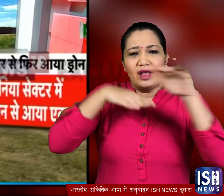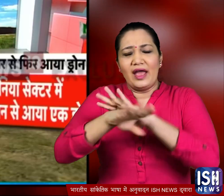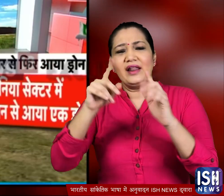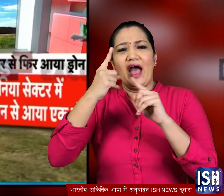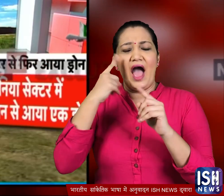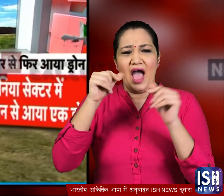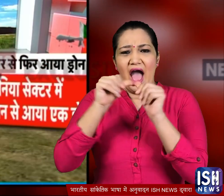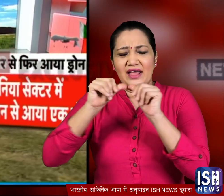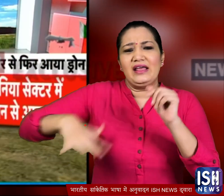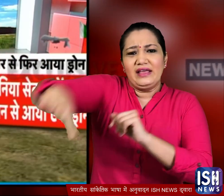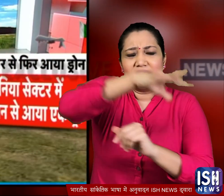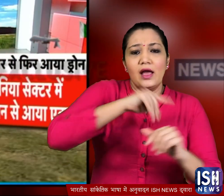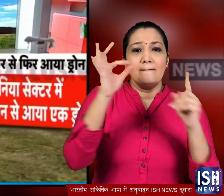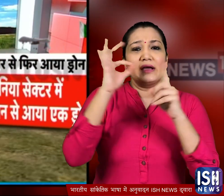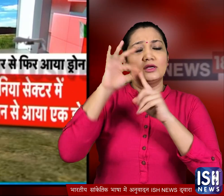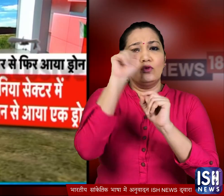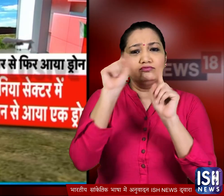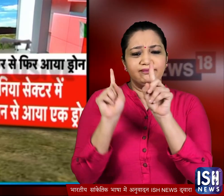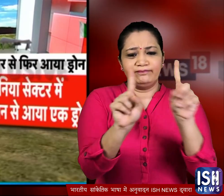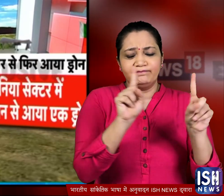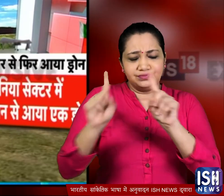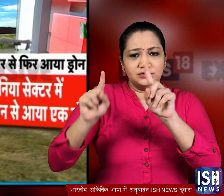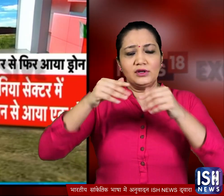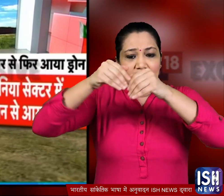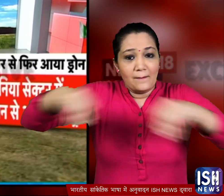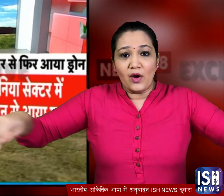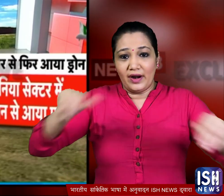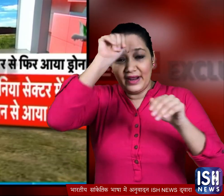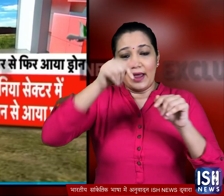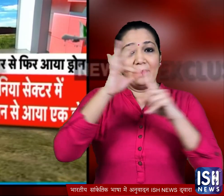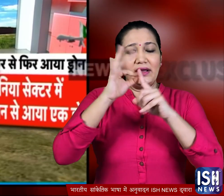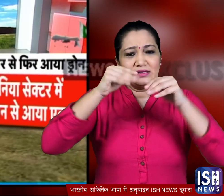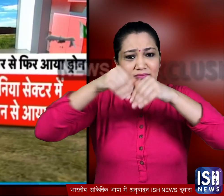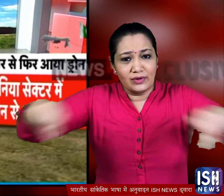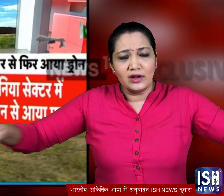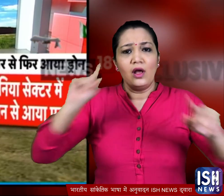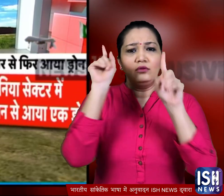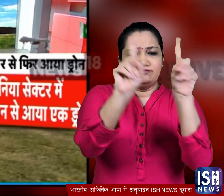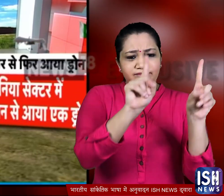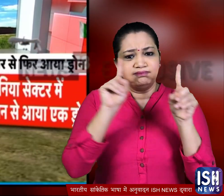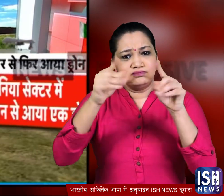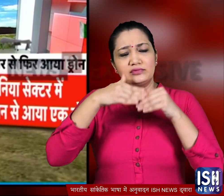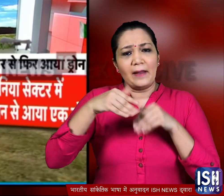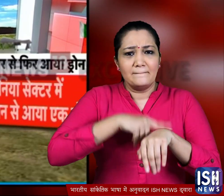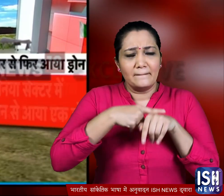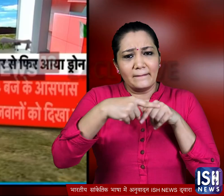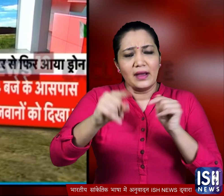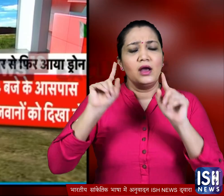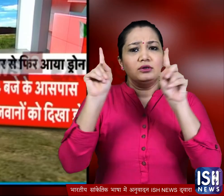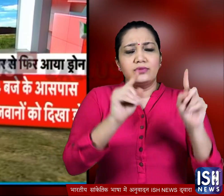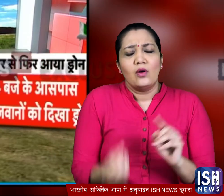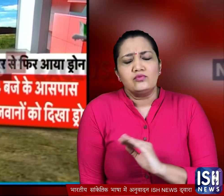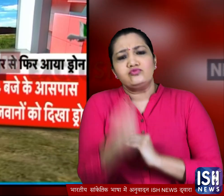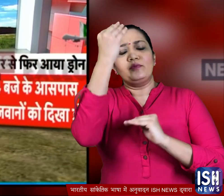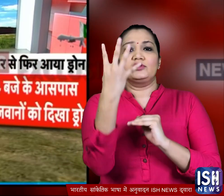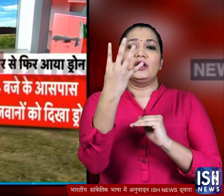अरनिया सेक्टर में पाकिस्तान की तरफ से आया एक ड्रोन भारत पाकिस्तान अंतर्राष्ट्रीय सीमा पर कुछ देर तक आसमान में मंडराता रहा। बताया गया कि यह